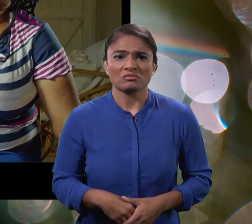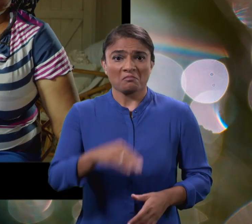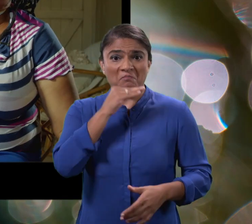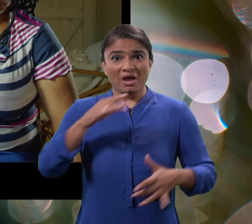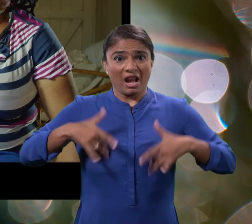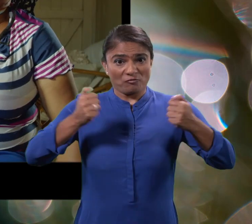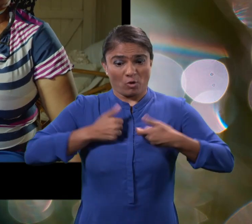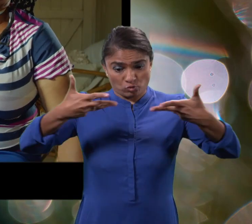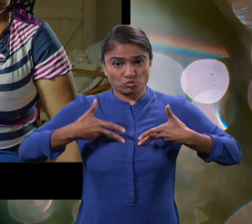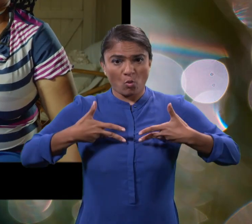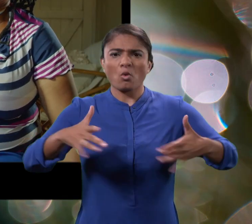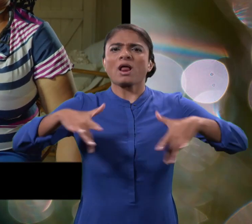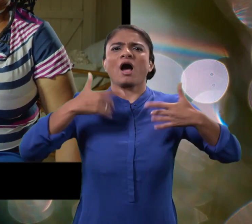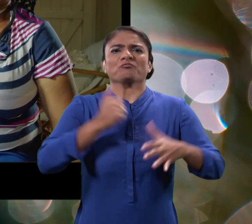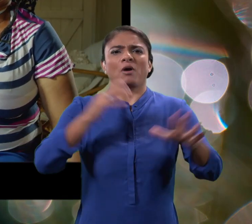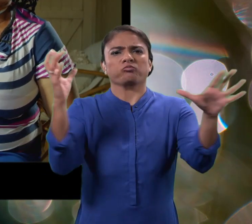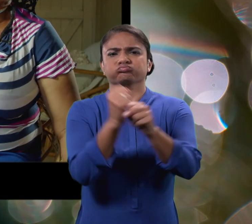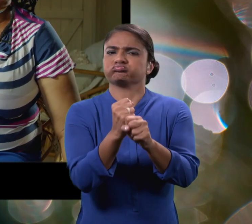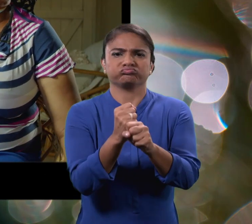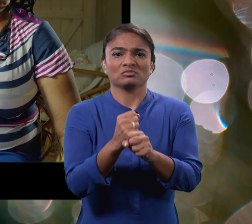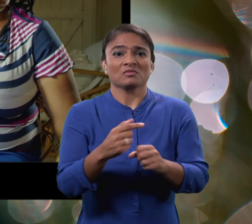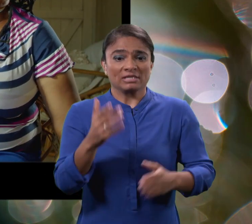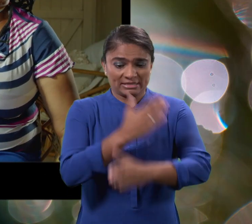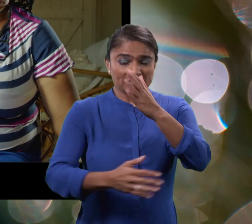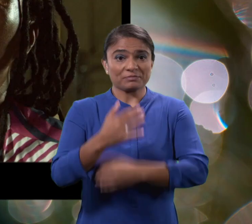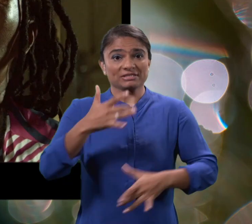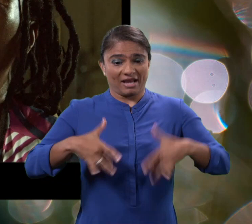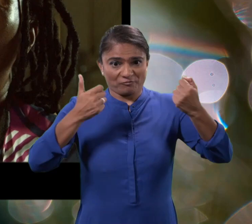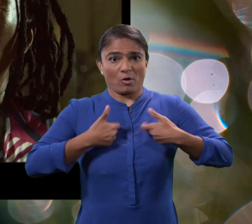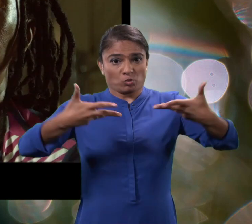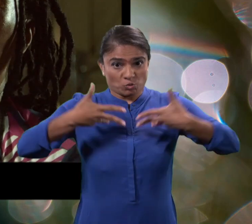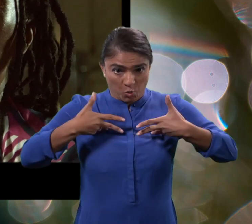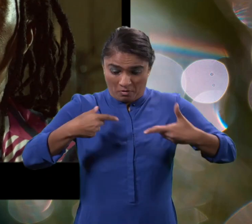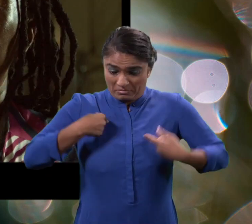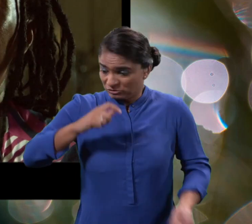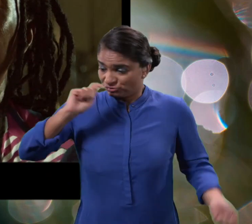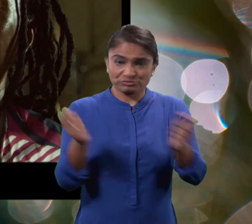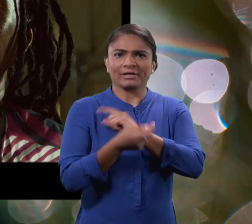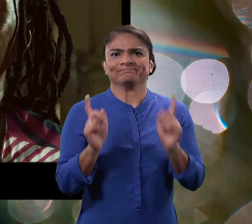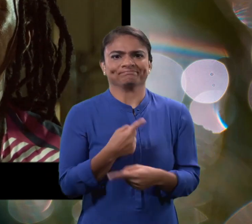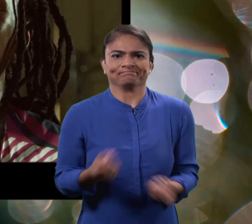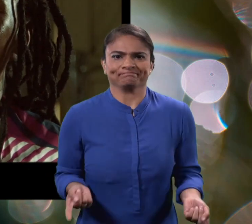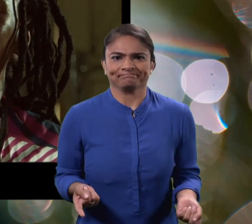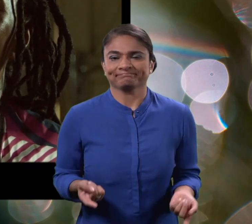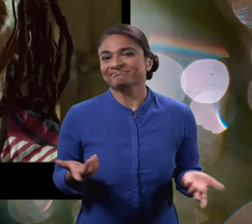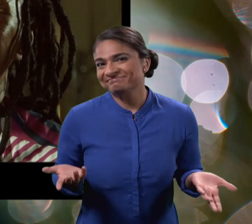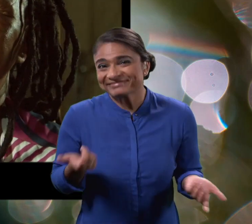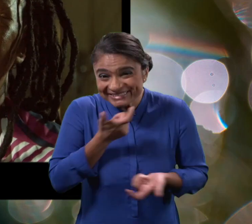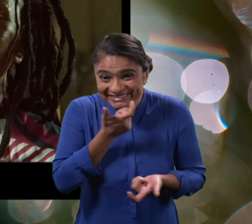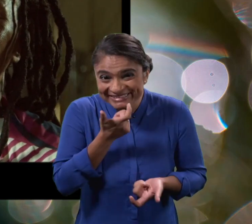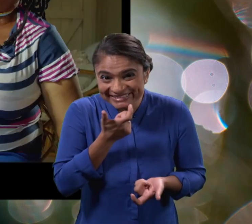abuphelanga ubomi bandinjeni. Le nto iphila kum seyikum ngoku, andikwazi ukwenza ngenye indlela.